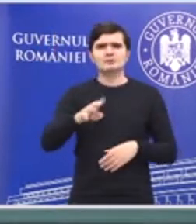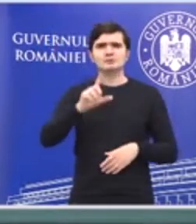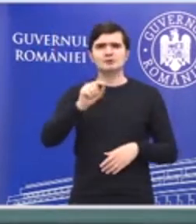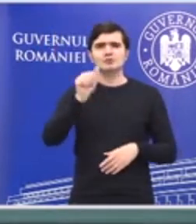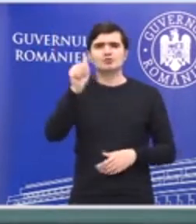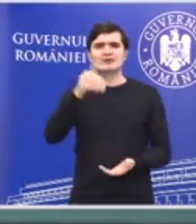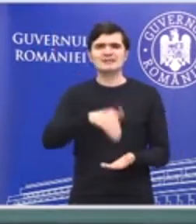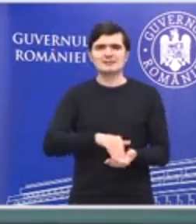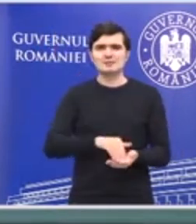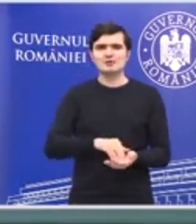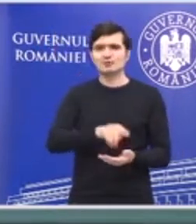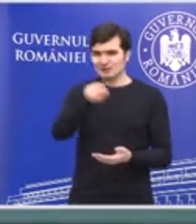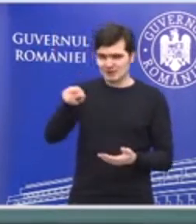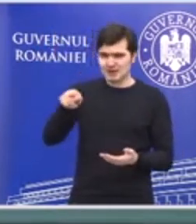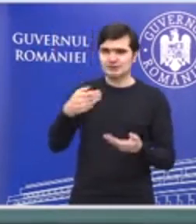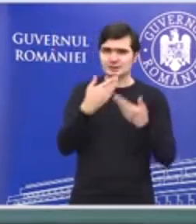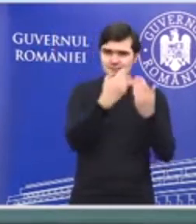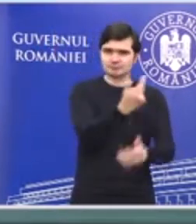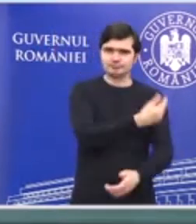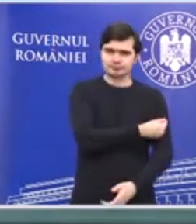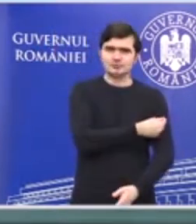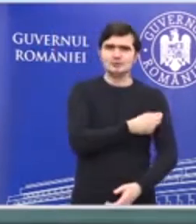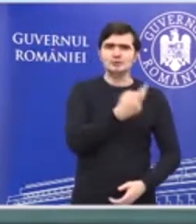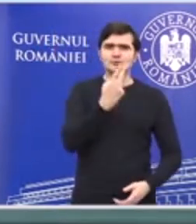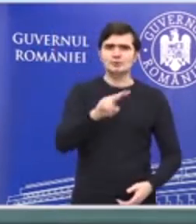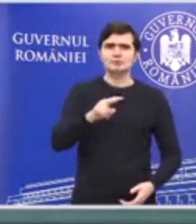426.000, dintre care administrate